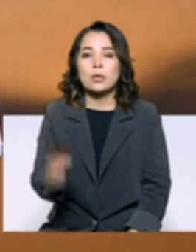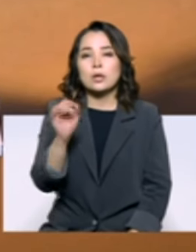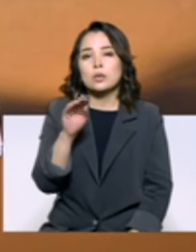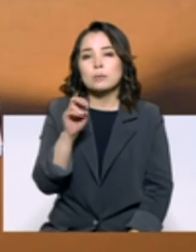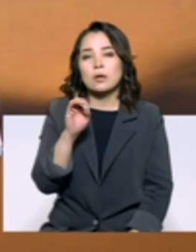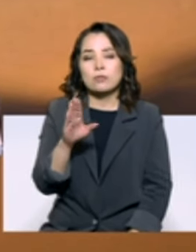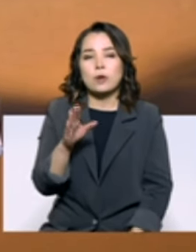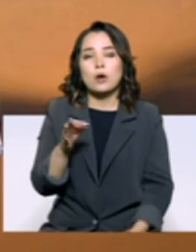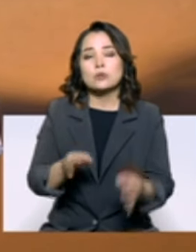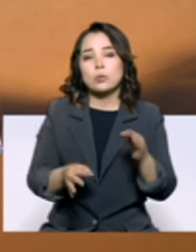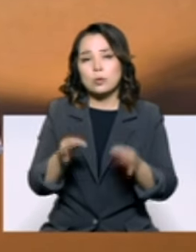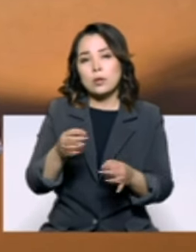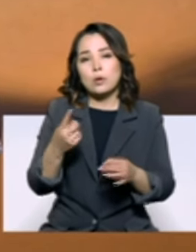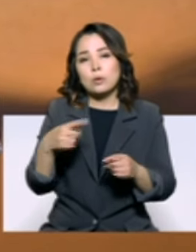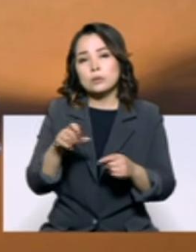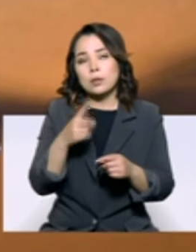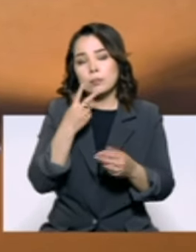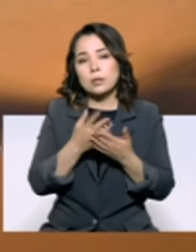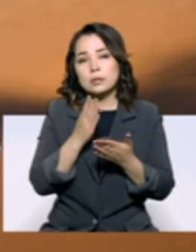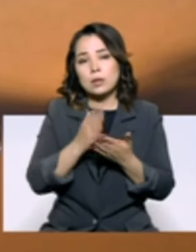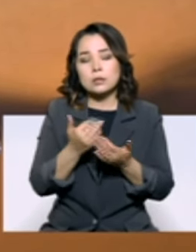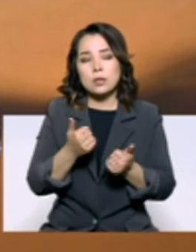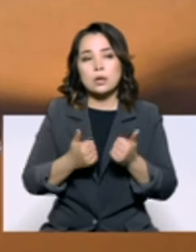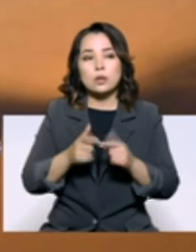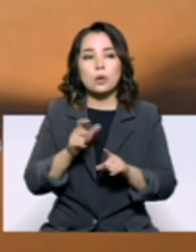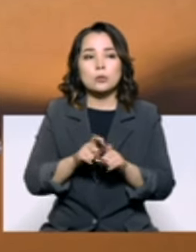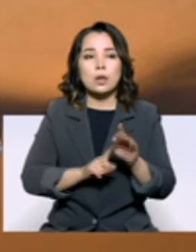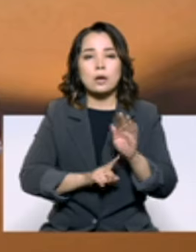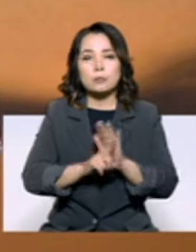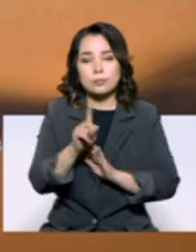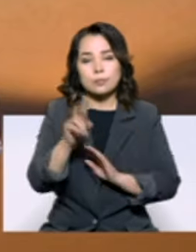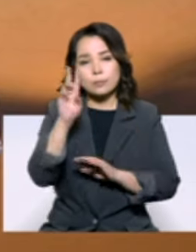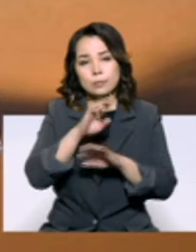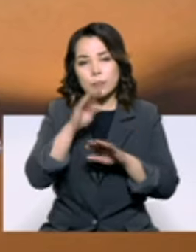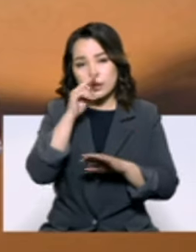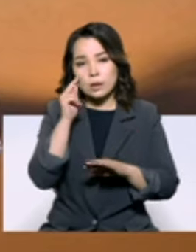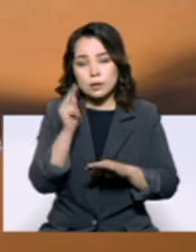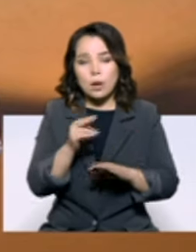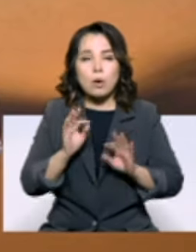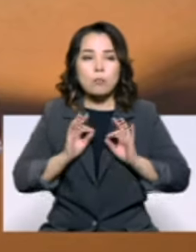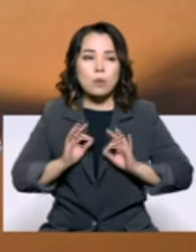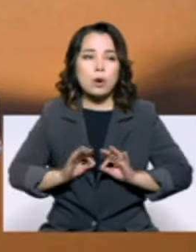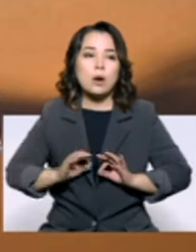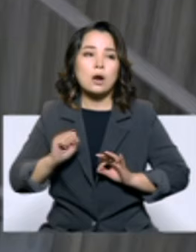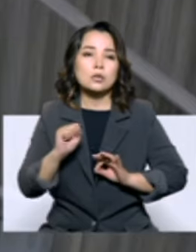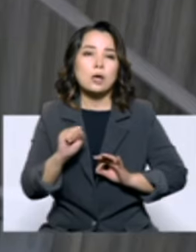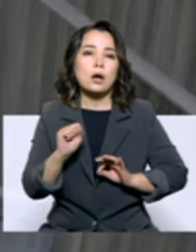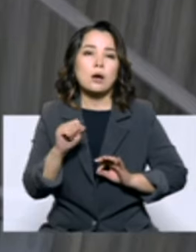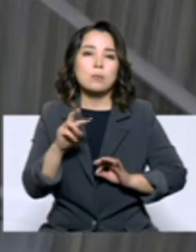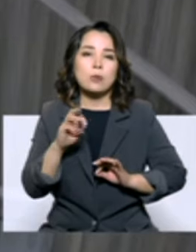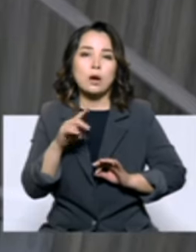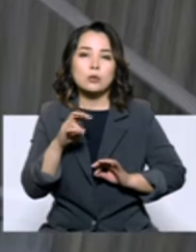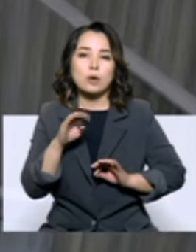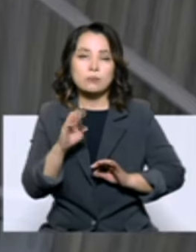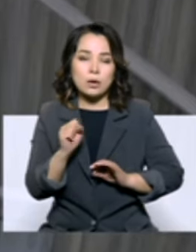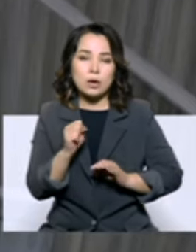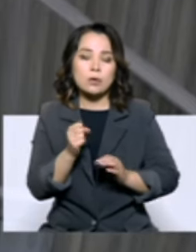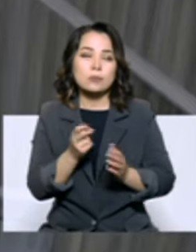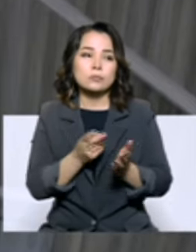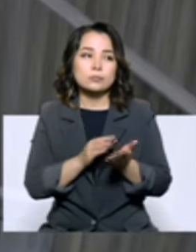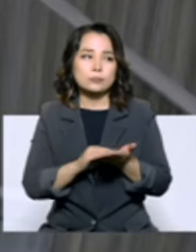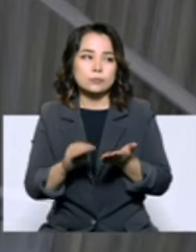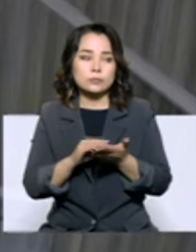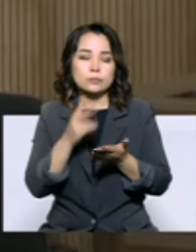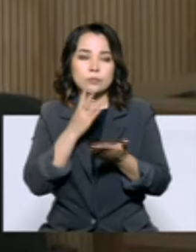Бишімбаев соты. Осы аптада тараптардың жарыс сөзі басталды. Мемлекеттік айыптаушы прокурор Айжан Аймағанованың қолына құт алып